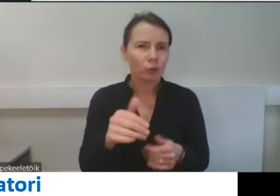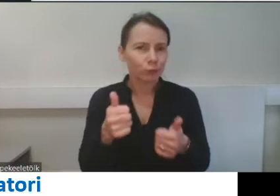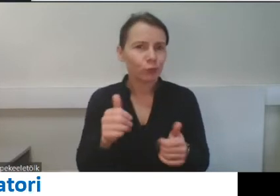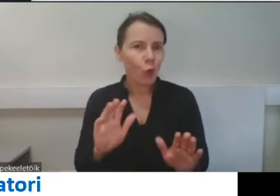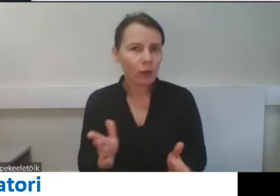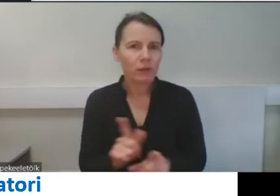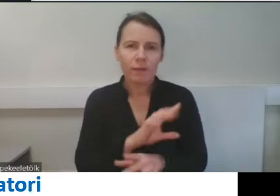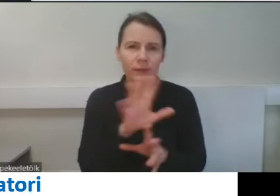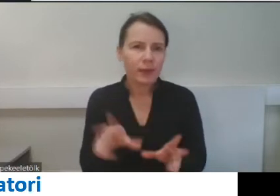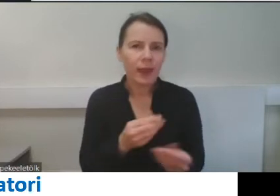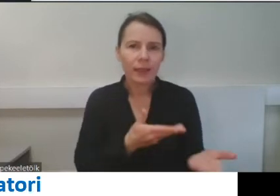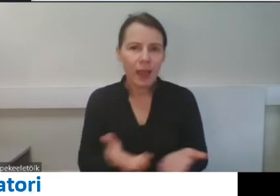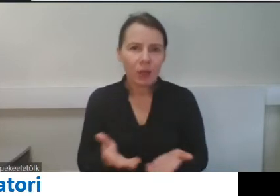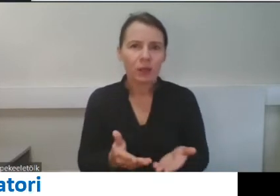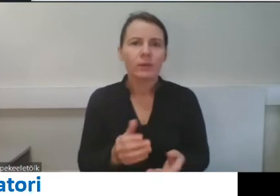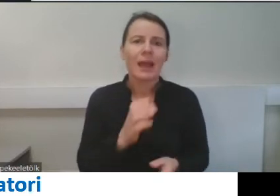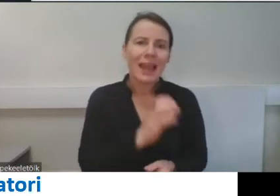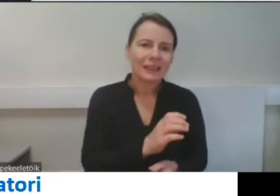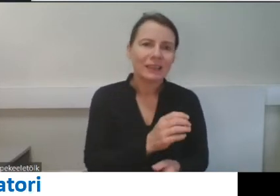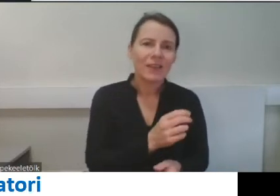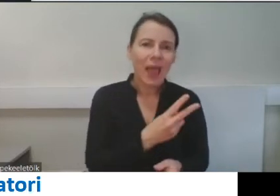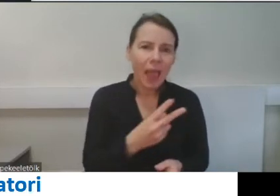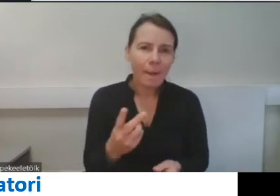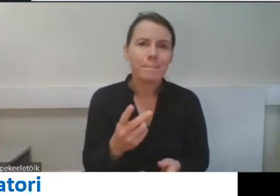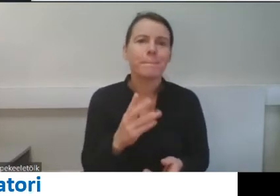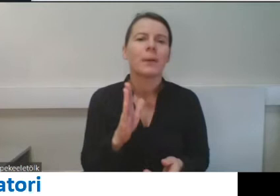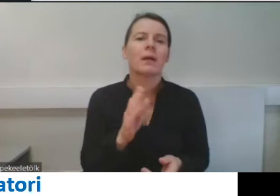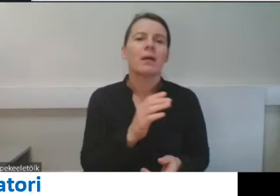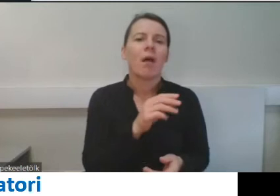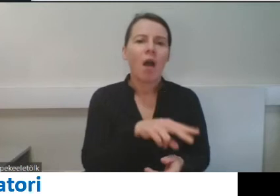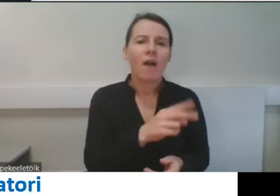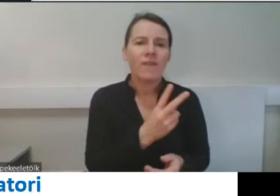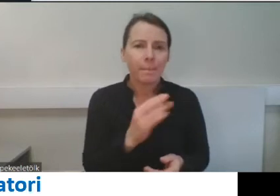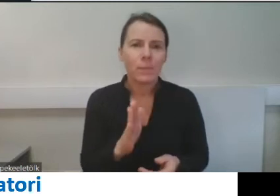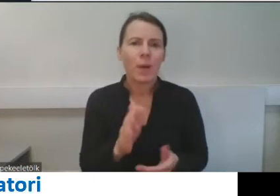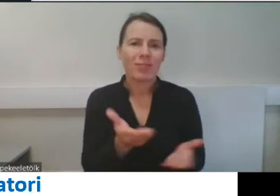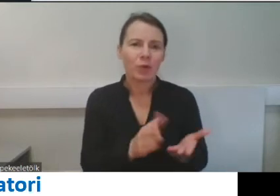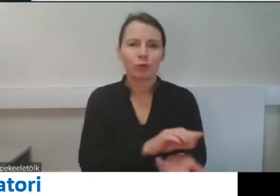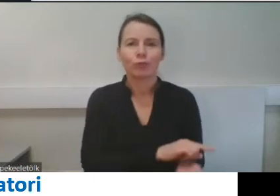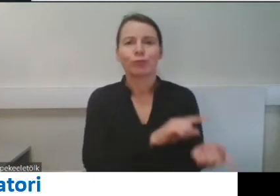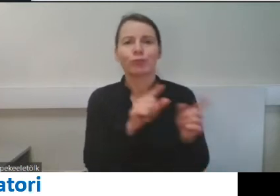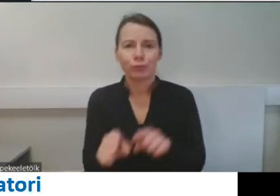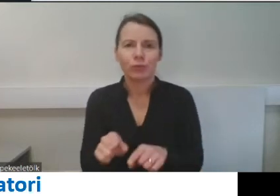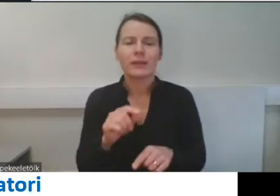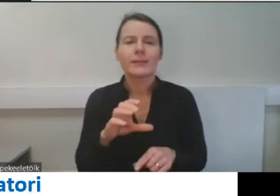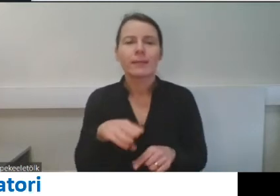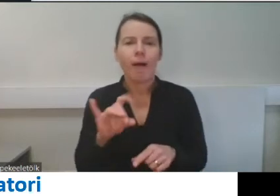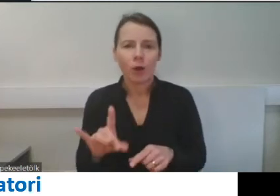üldhooldusteenuse saaja kohta on igal aastal järjest vähem toetavate teenuste saajaid välja arvatud